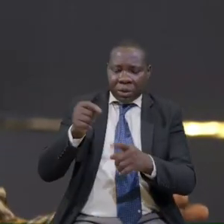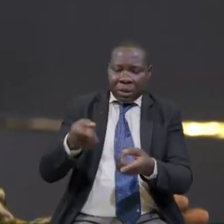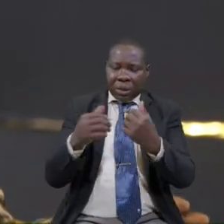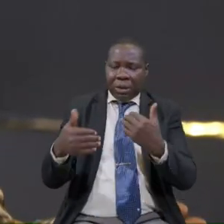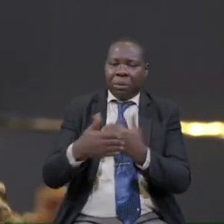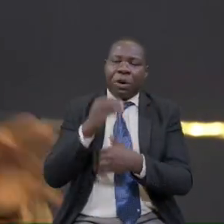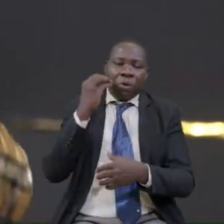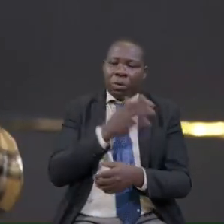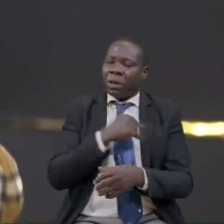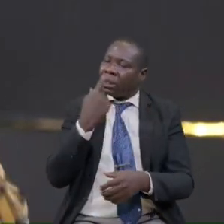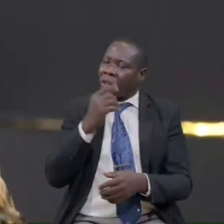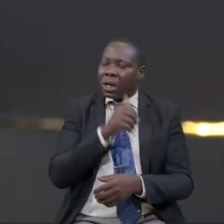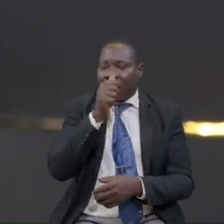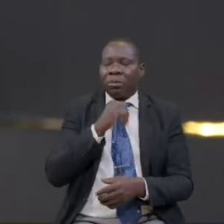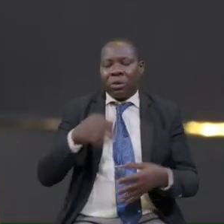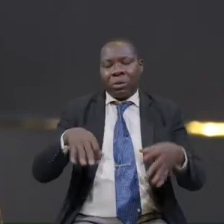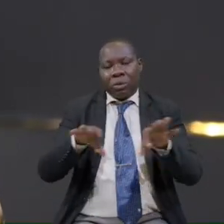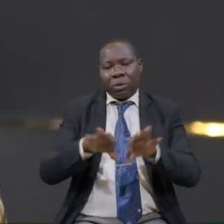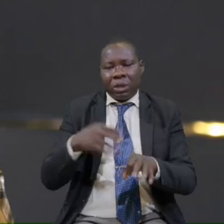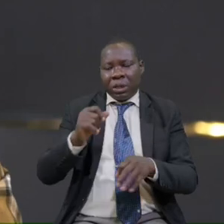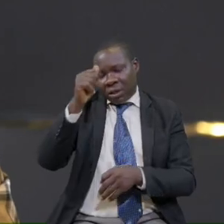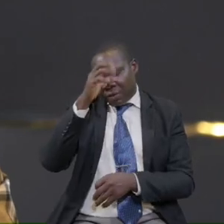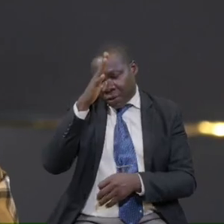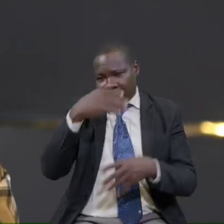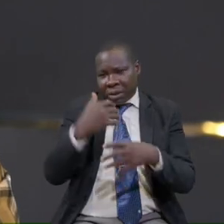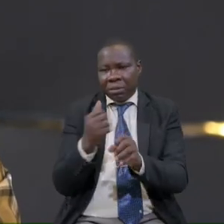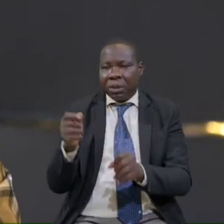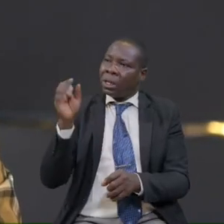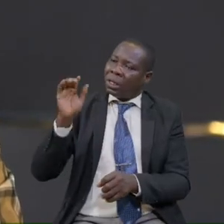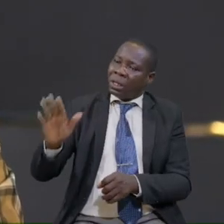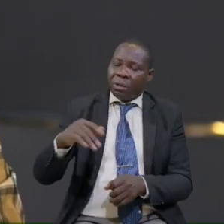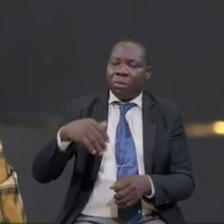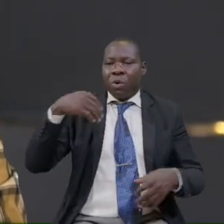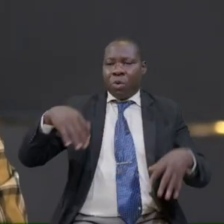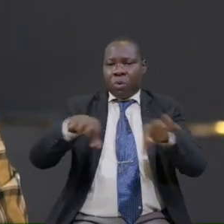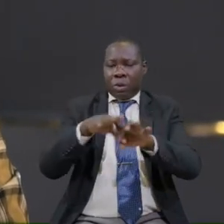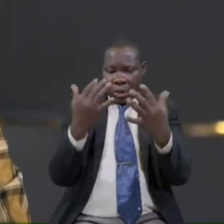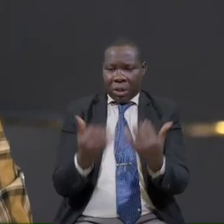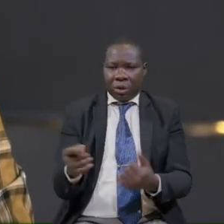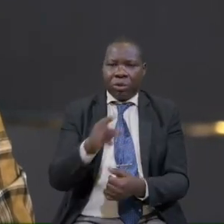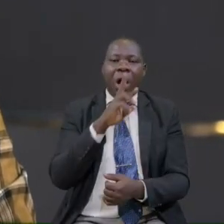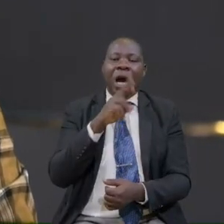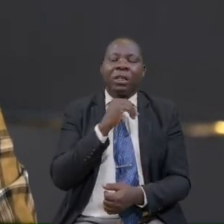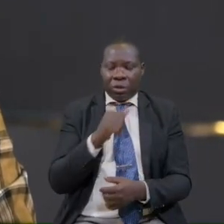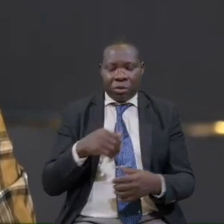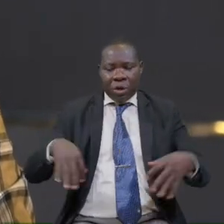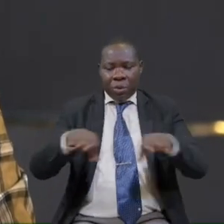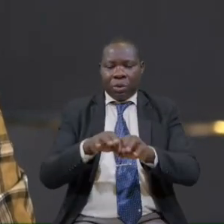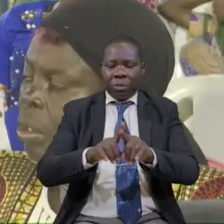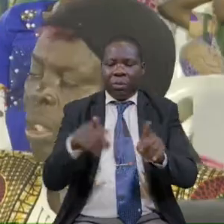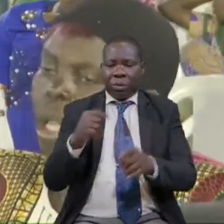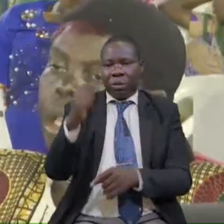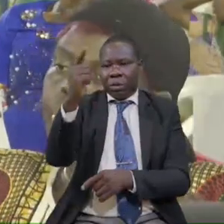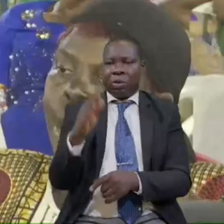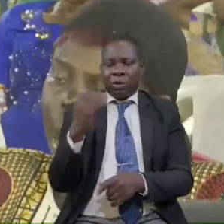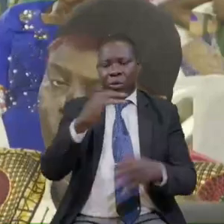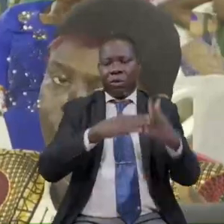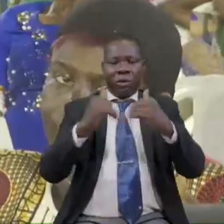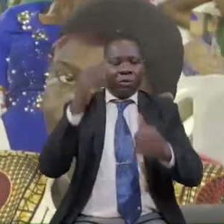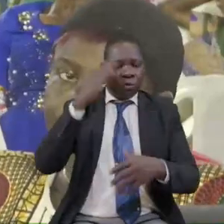l'a rendu digne. Maintenant vous n'êtes pas digne, mais le Dieu du ciel vous